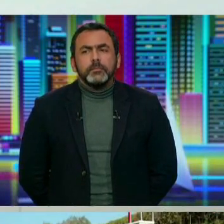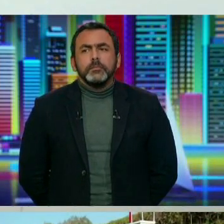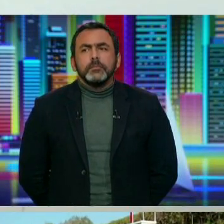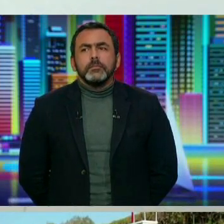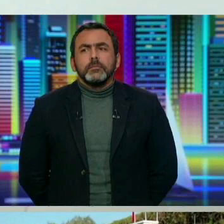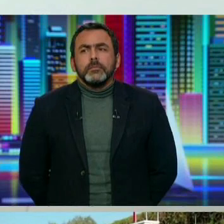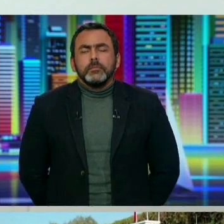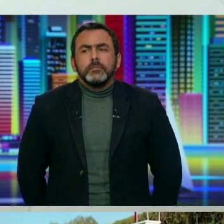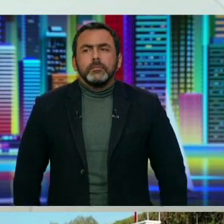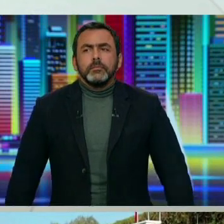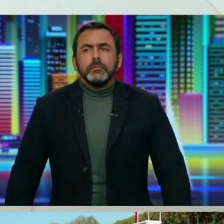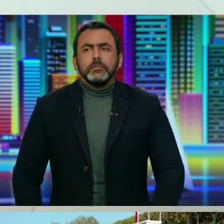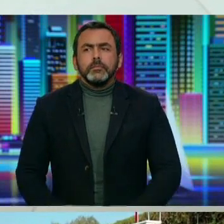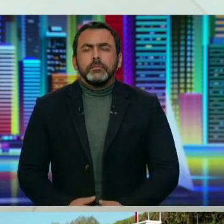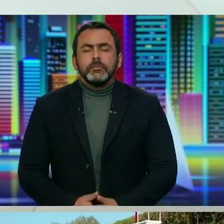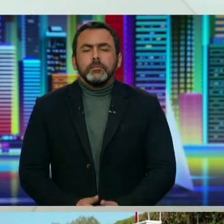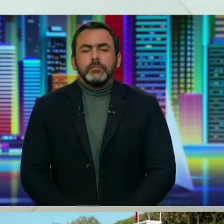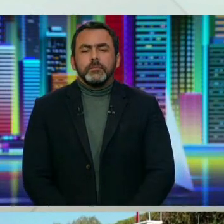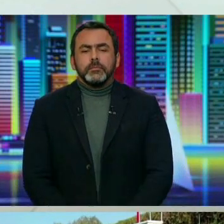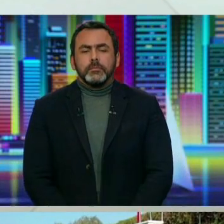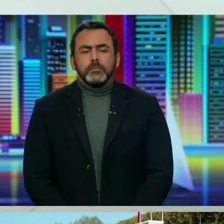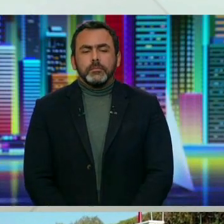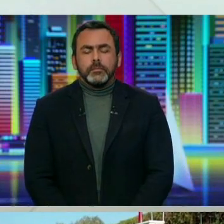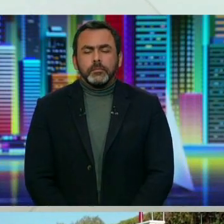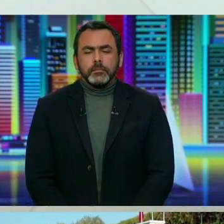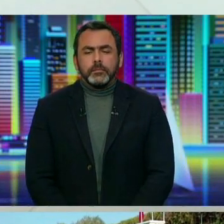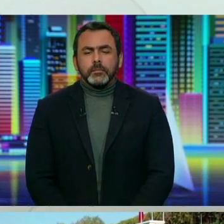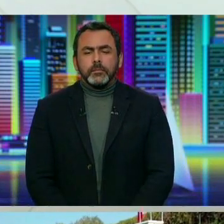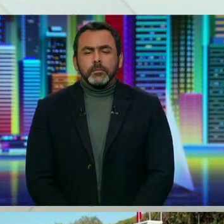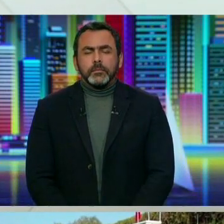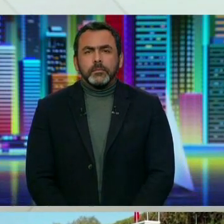ولكن التمدد أو